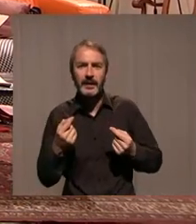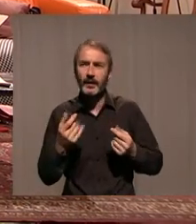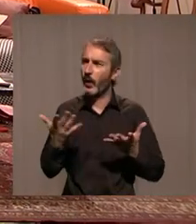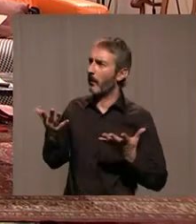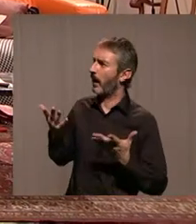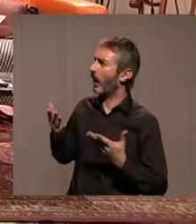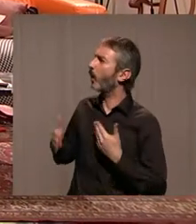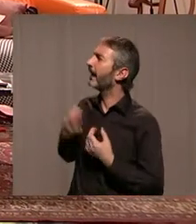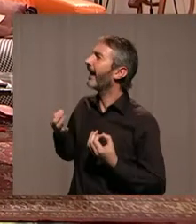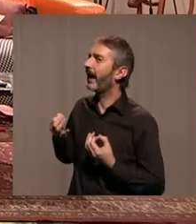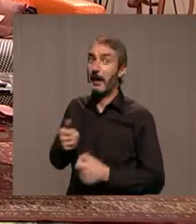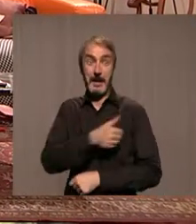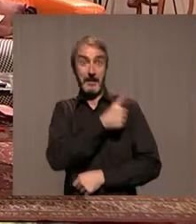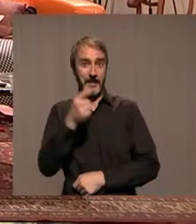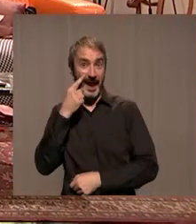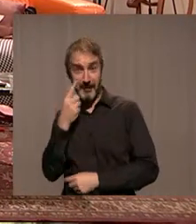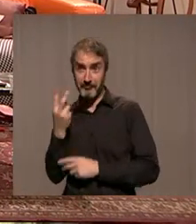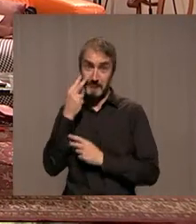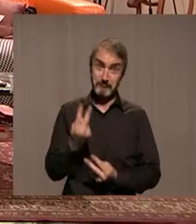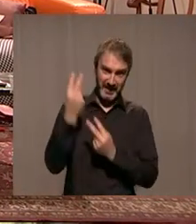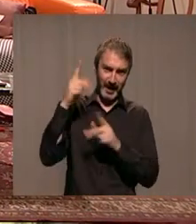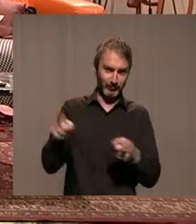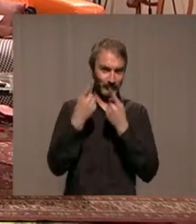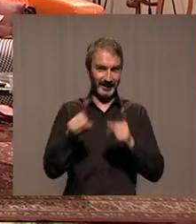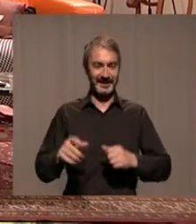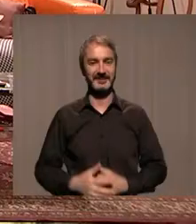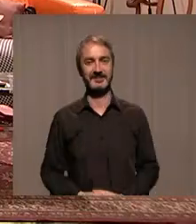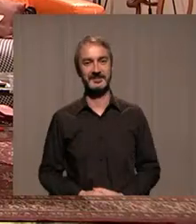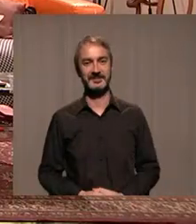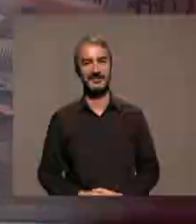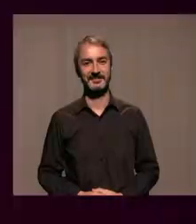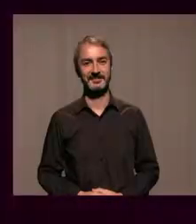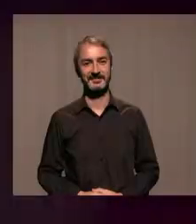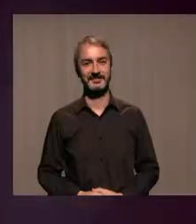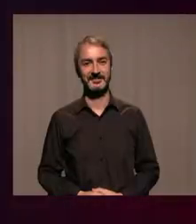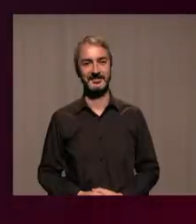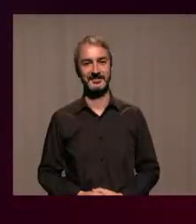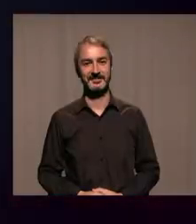per on comencem? Per on comencem? Per la careta, que comenci la música! Ara sí.